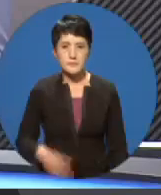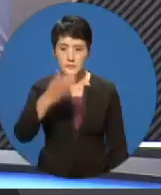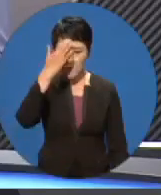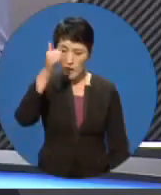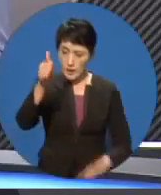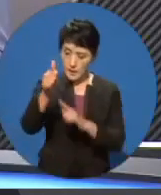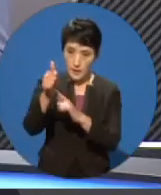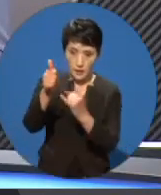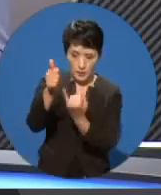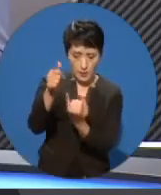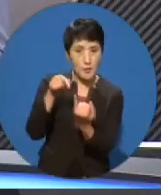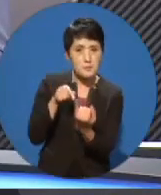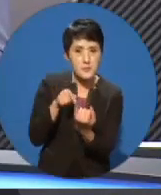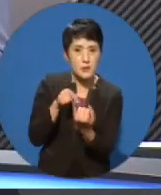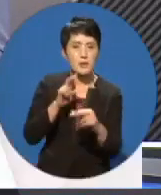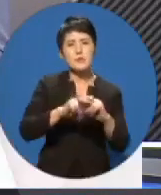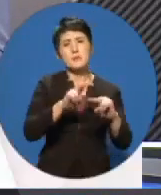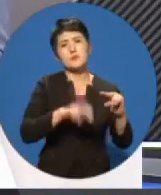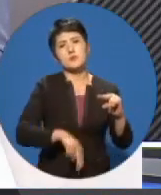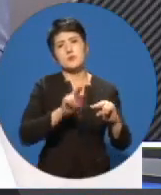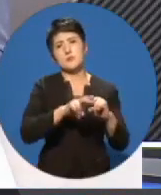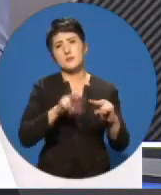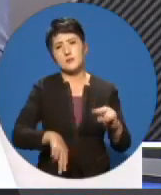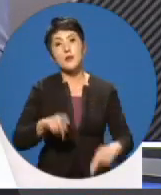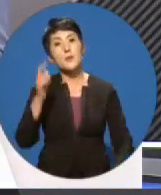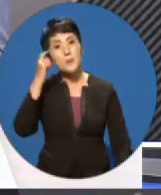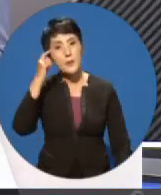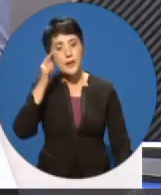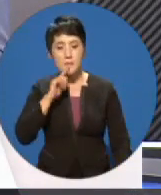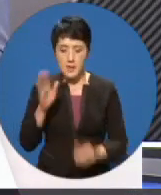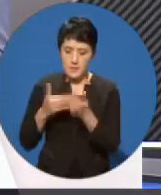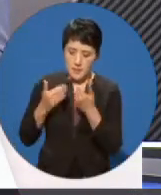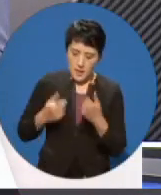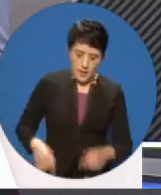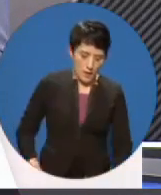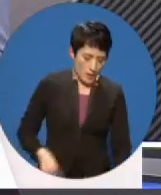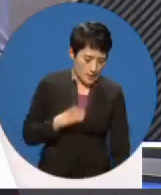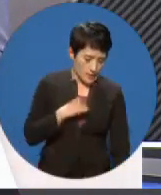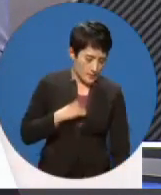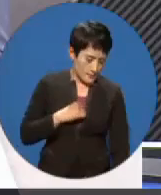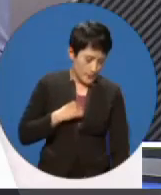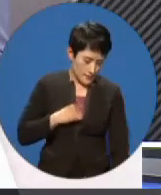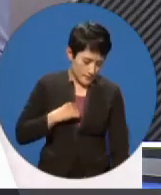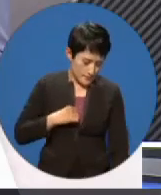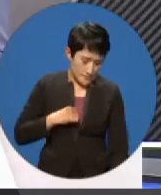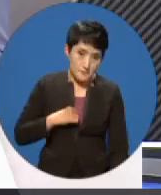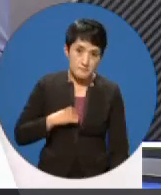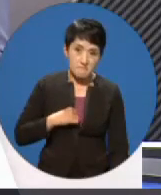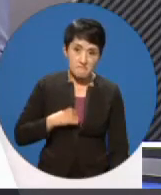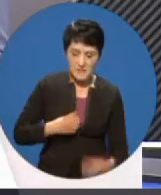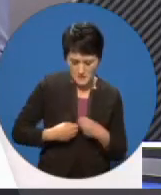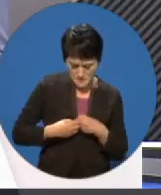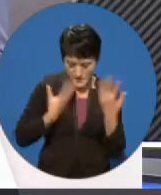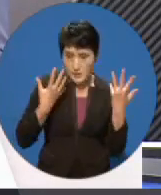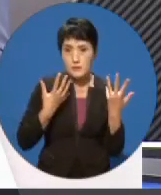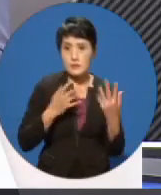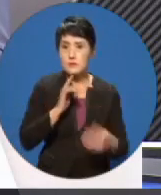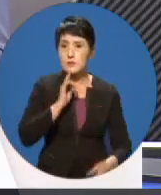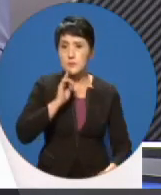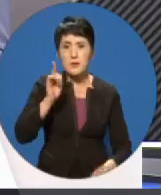네, 들어보셨는데, 사실은 저게, 앞으로 재판에 갈 거냐, 그렇지 않느냐. 지금 피해 운전기사들은 저희가